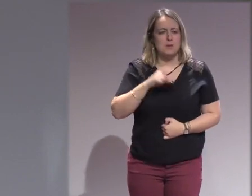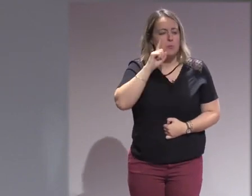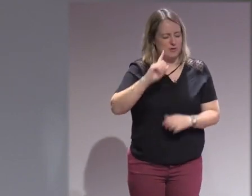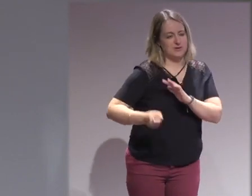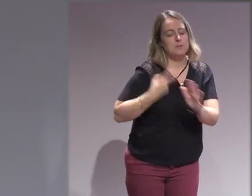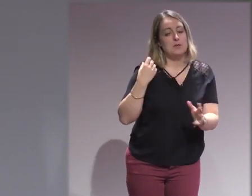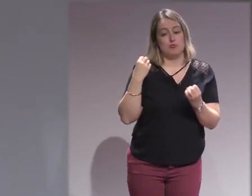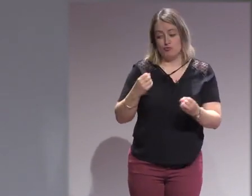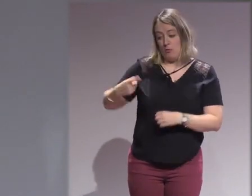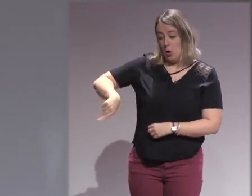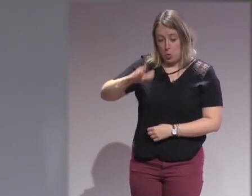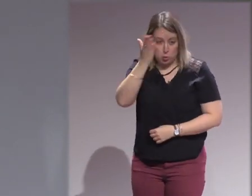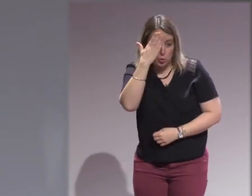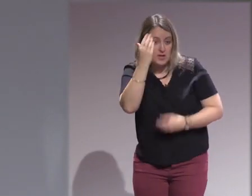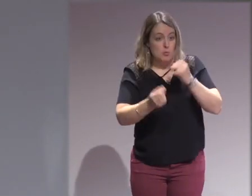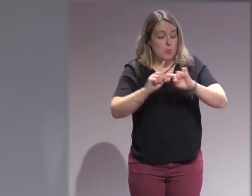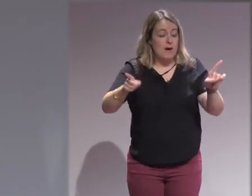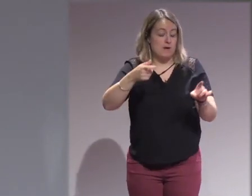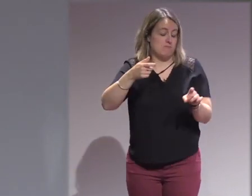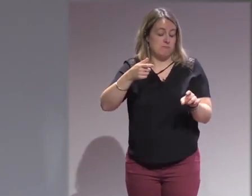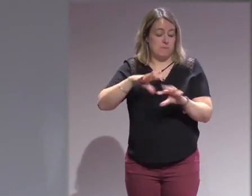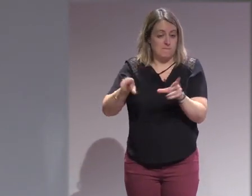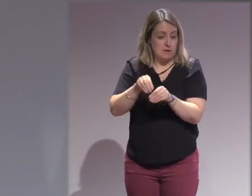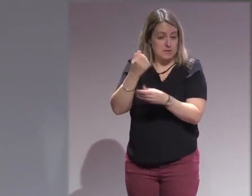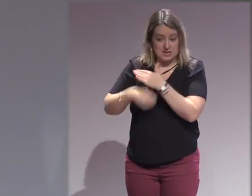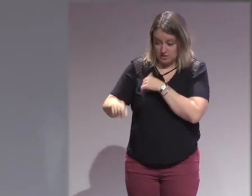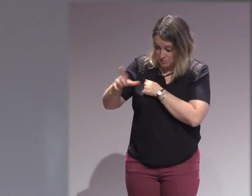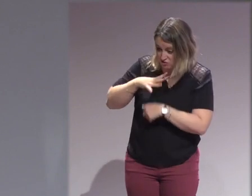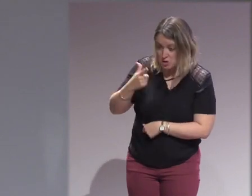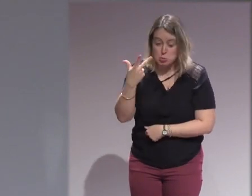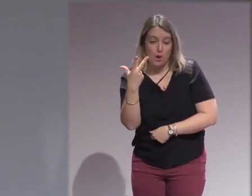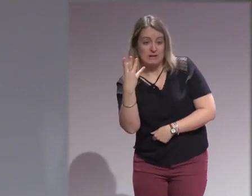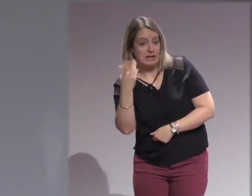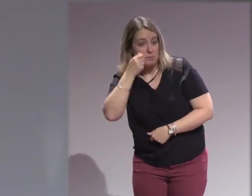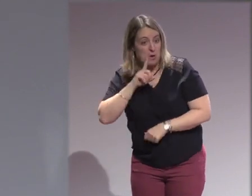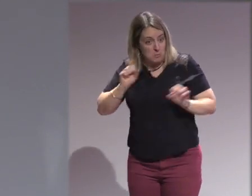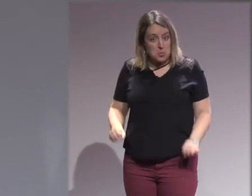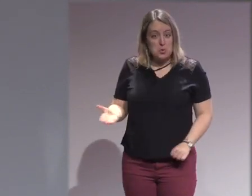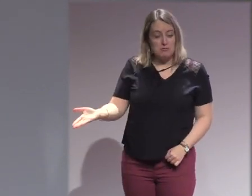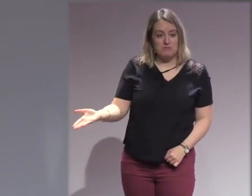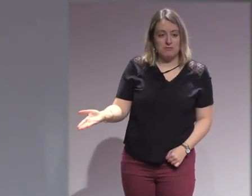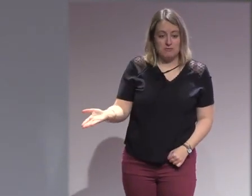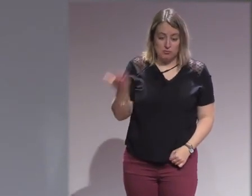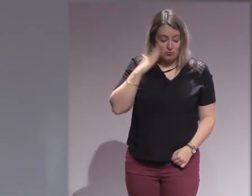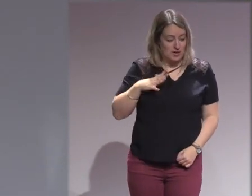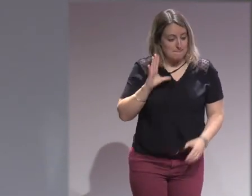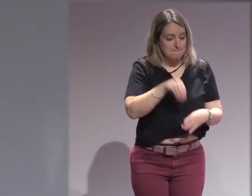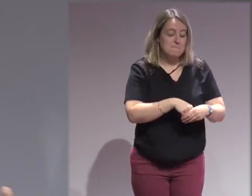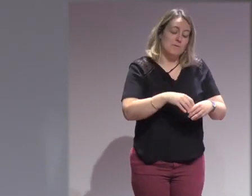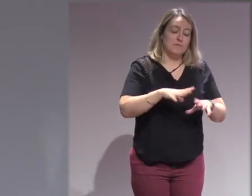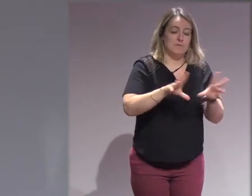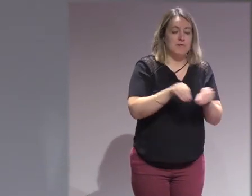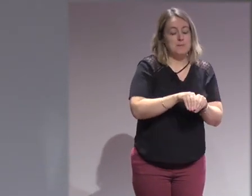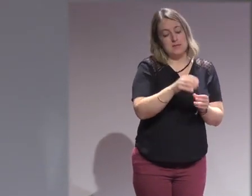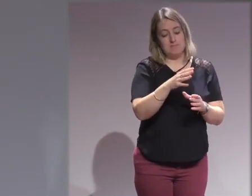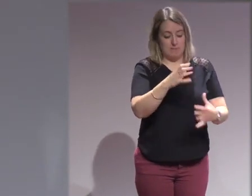leur famille de naissance, ont trois ou quatre parents, ne serait-ce que dans leur psyché. Vous savez que vous êtes dans votre famille adoptante, que ce soit une famille monoparentale ou